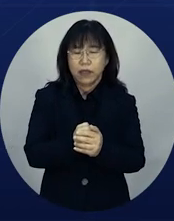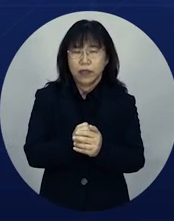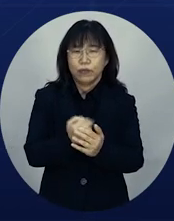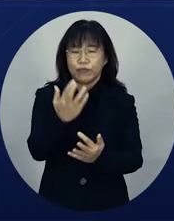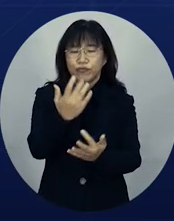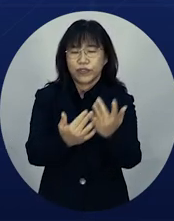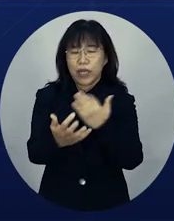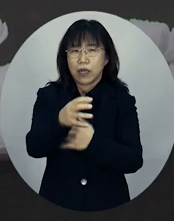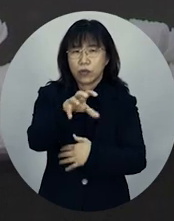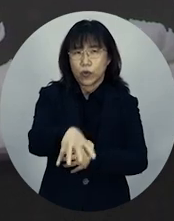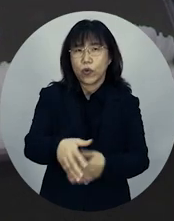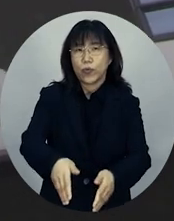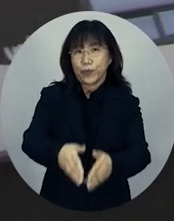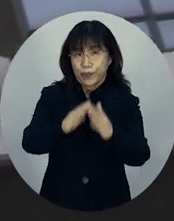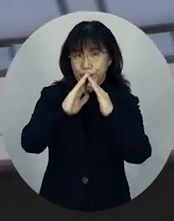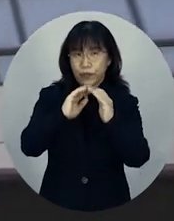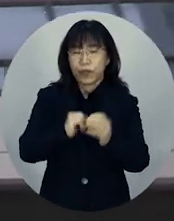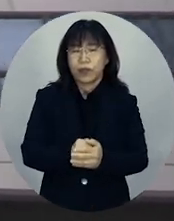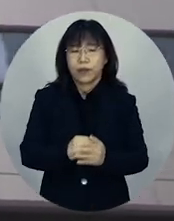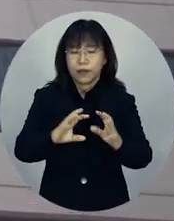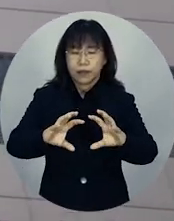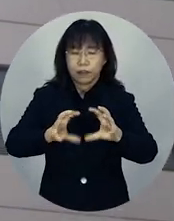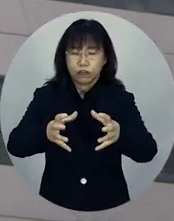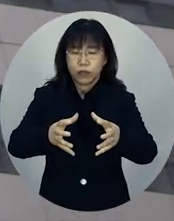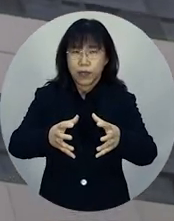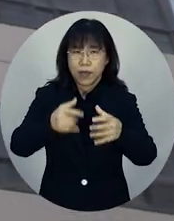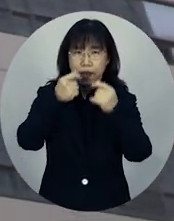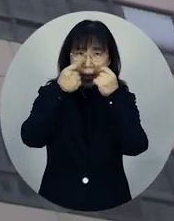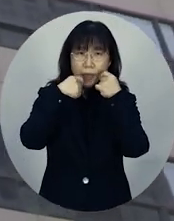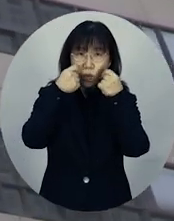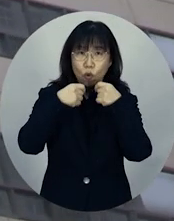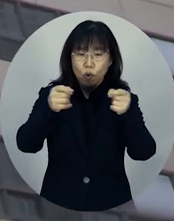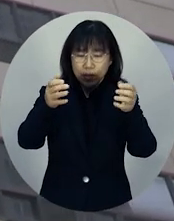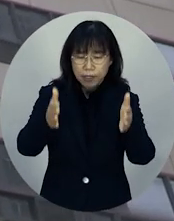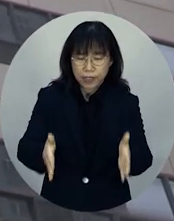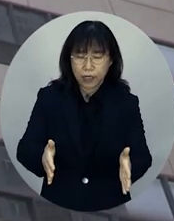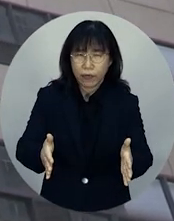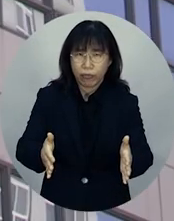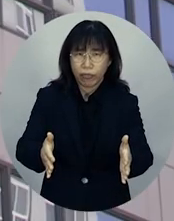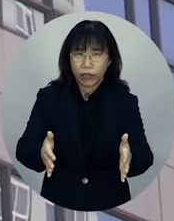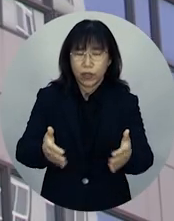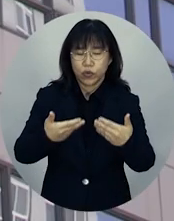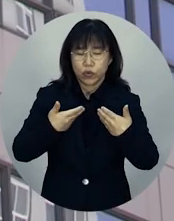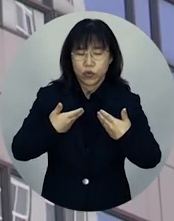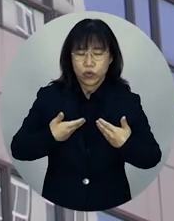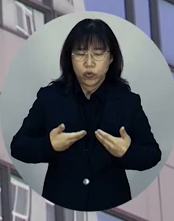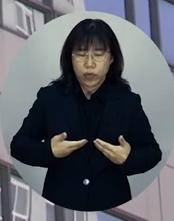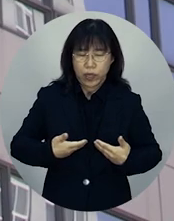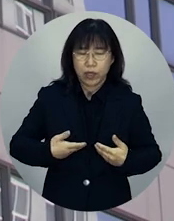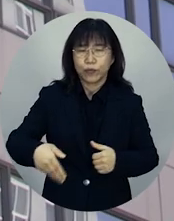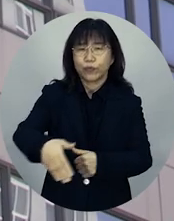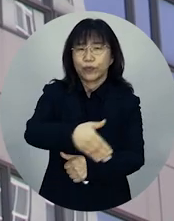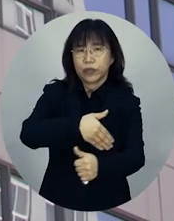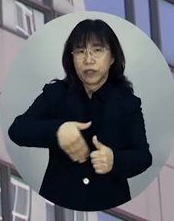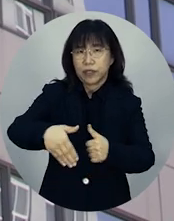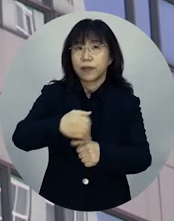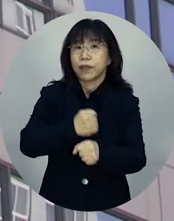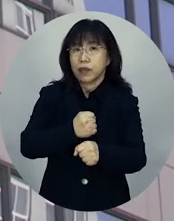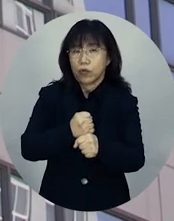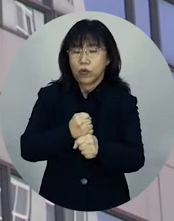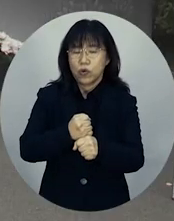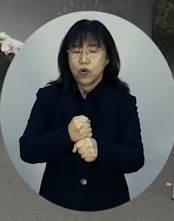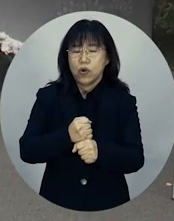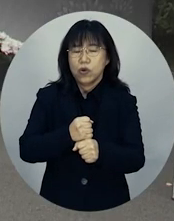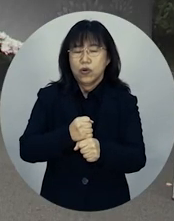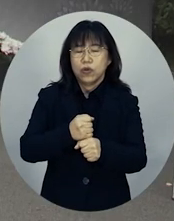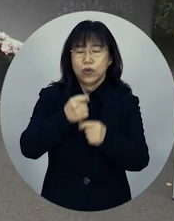운영했습니다. 강서구는 국가 애도 기간 중 엄숙한 분위기를 조성하고 이태원 사고 희생자에 대한